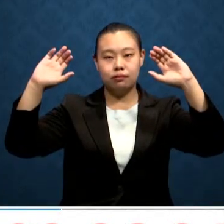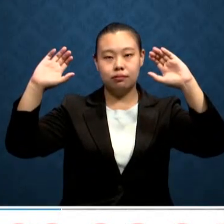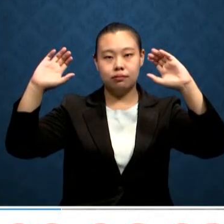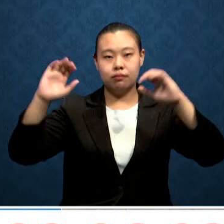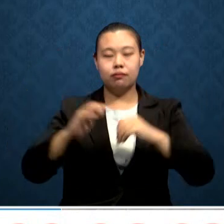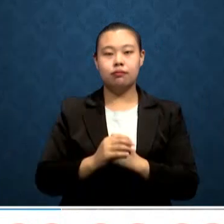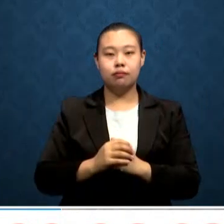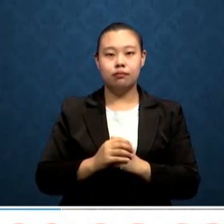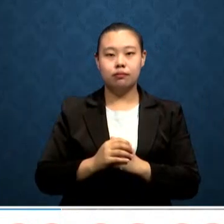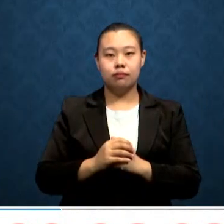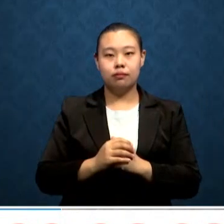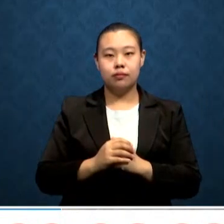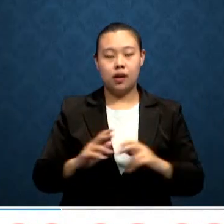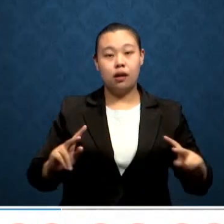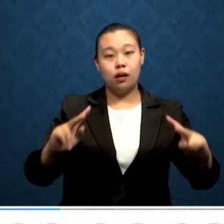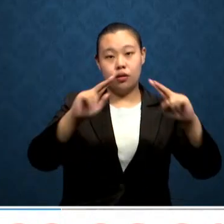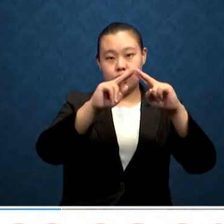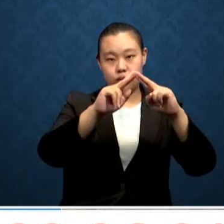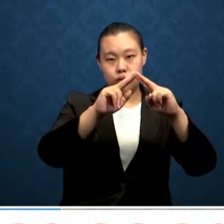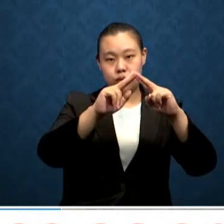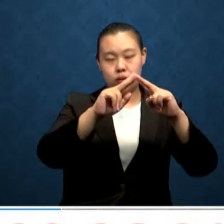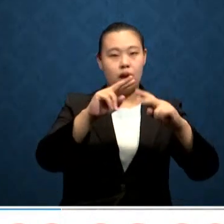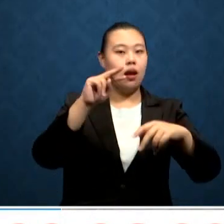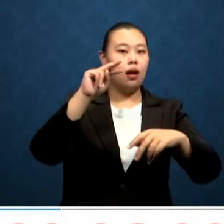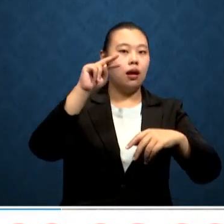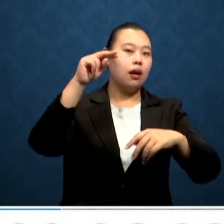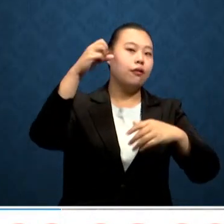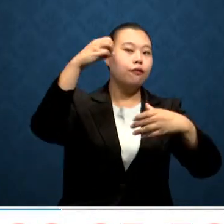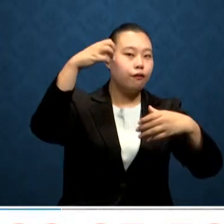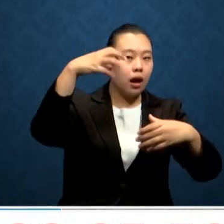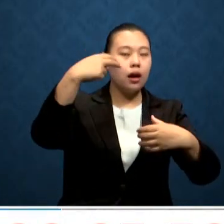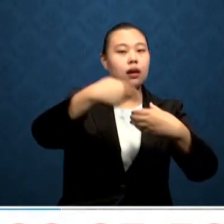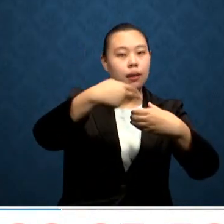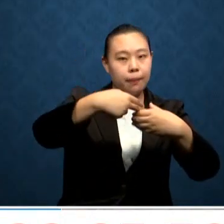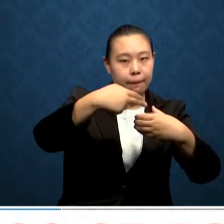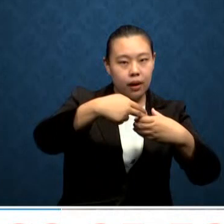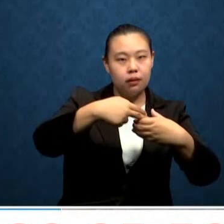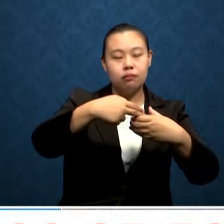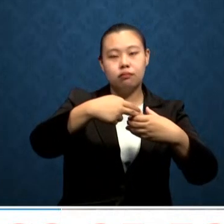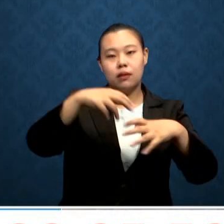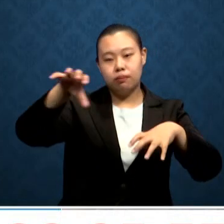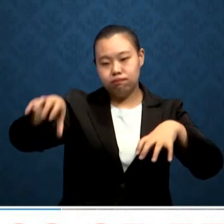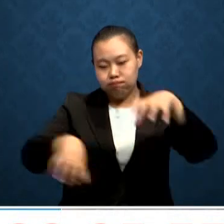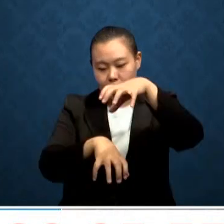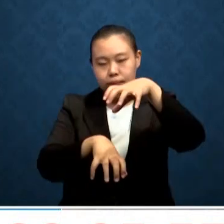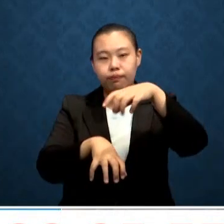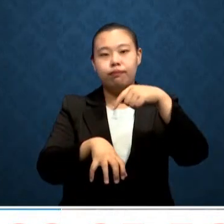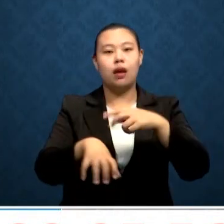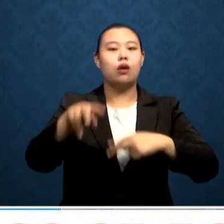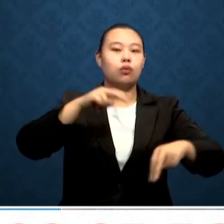ใต้การดูแลของกระทรวงพลังงานและหน่วยงานนี้คือกำกับกิจการพลังงานทั้งระ